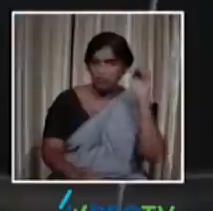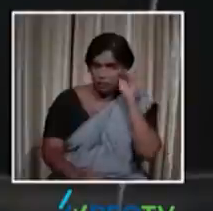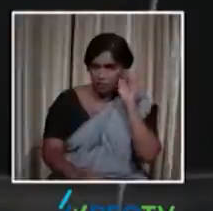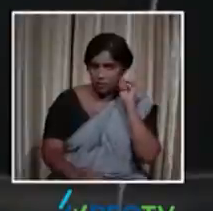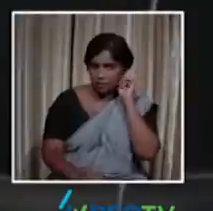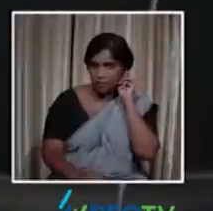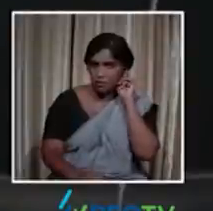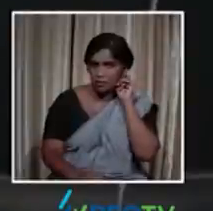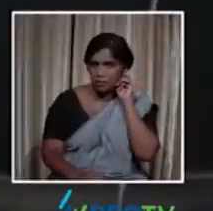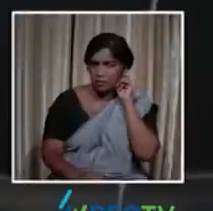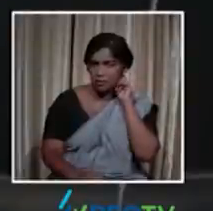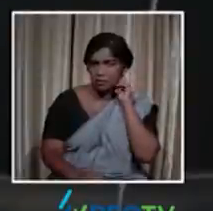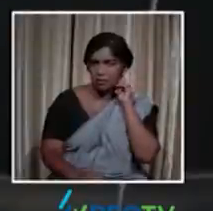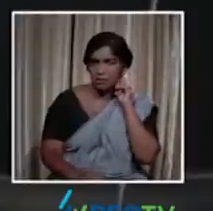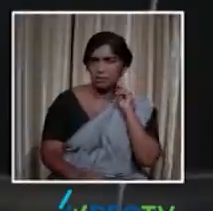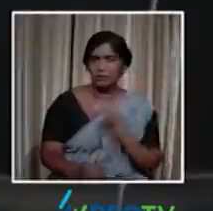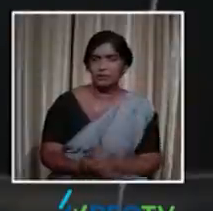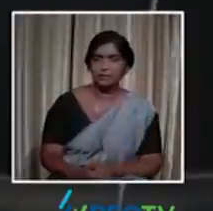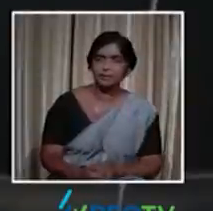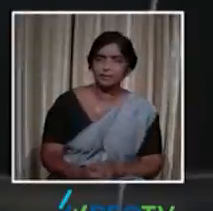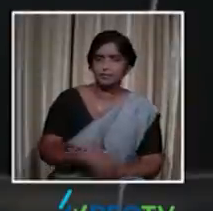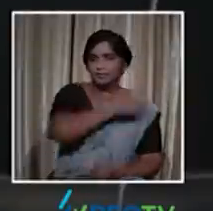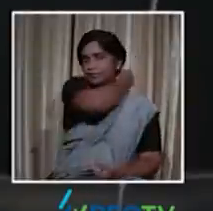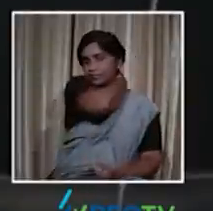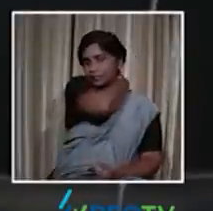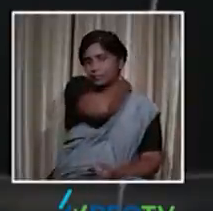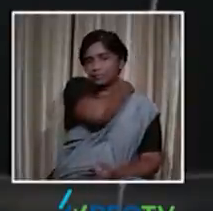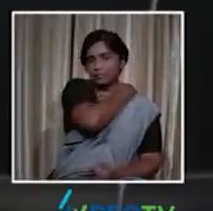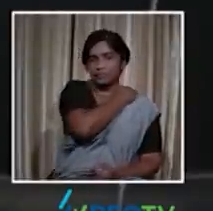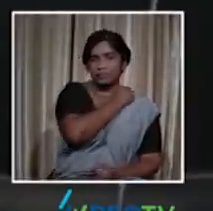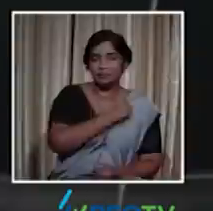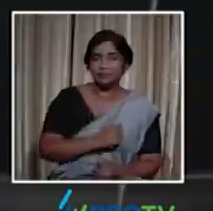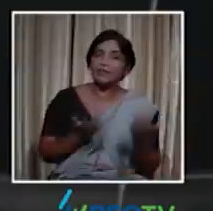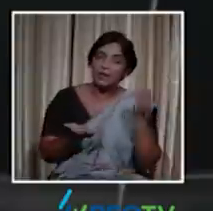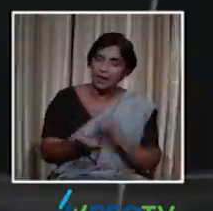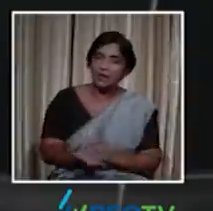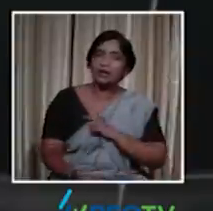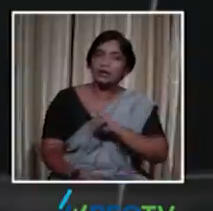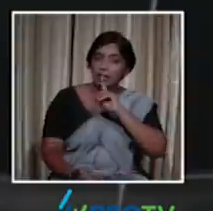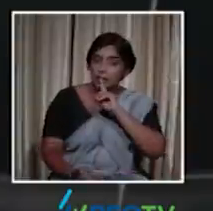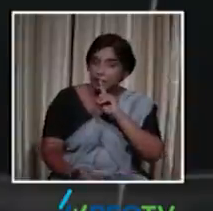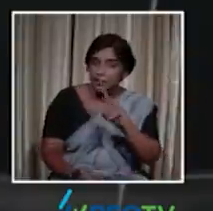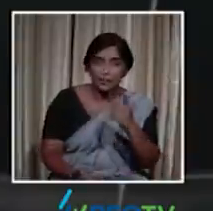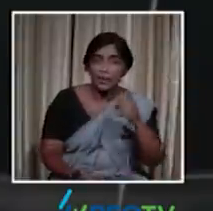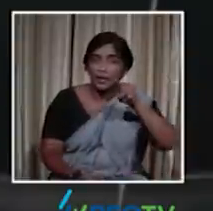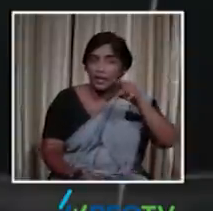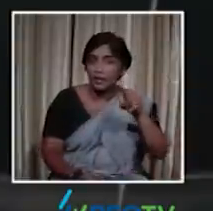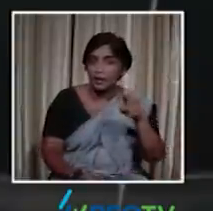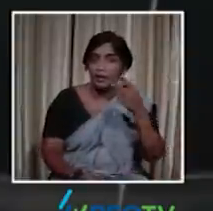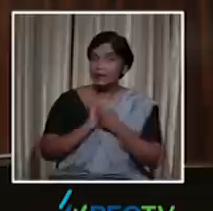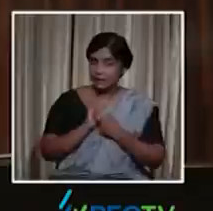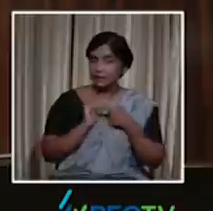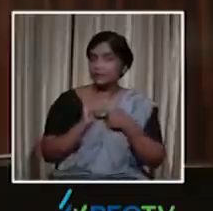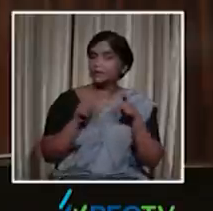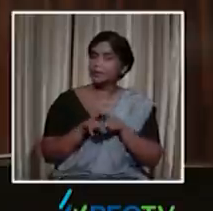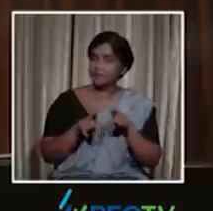කියලා? නෑ කියන්න. කියන්න කියන්න. ඉතින් ආයි කිව්වත් මම කියලා නෑ 121 මන්ත්‍රීවරු තෙල් ගහගත්ත